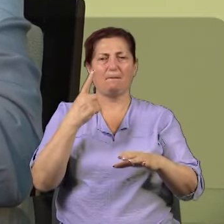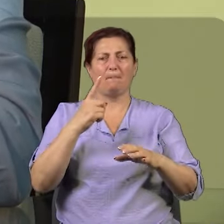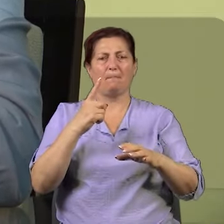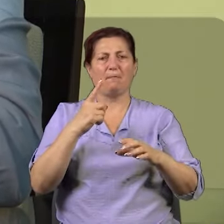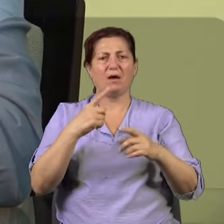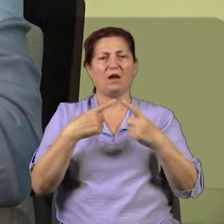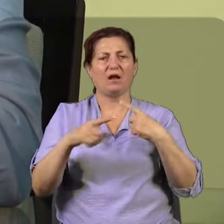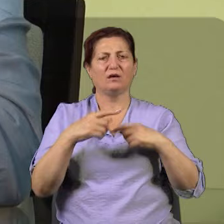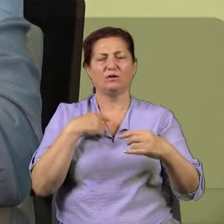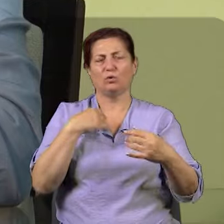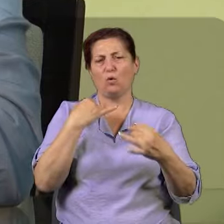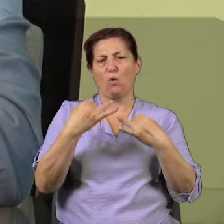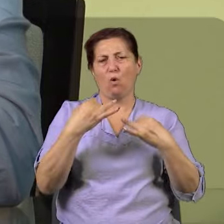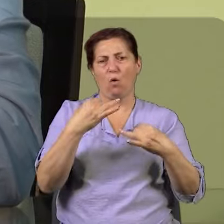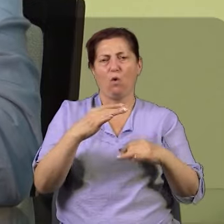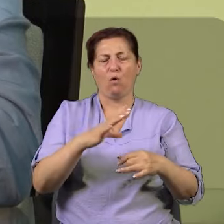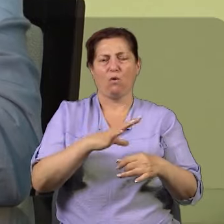անդամի հետ խոսել ենք նաեւ